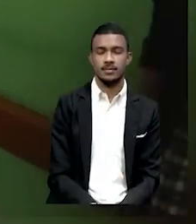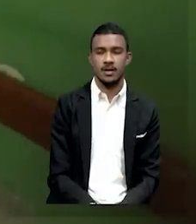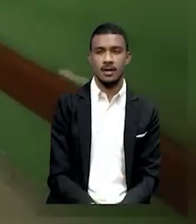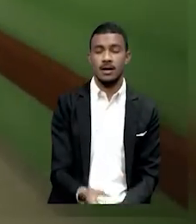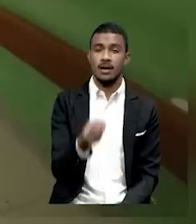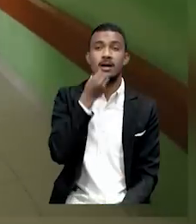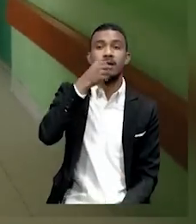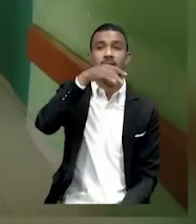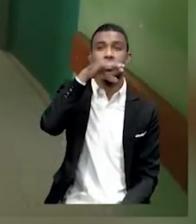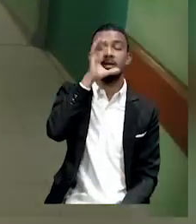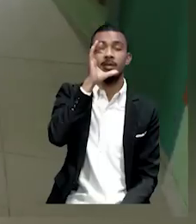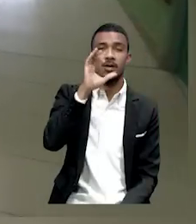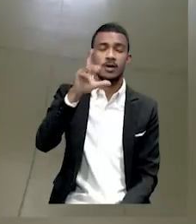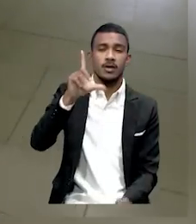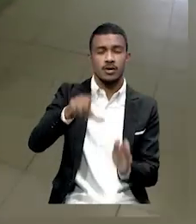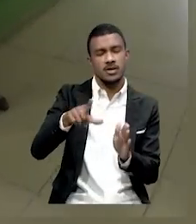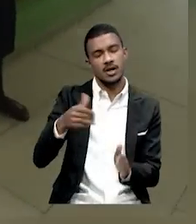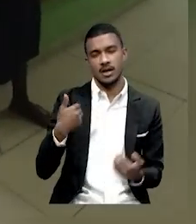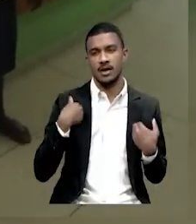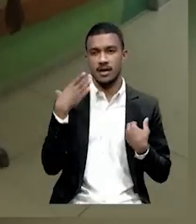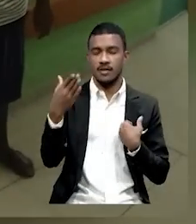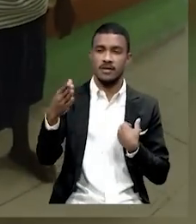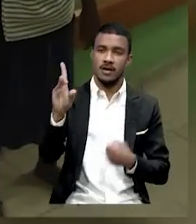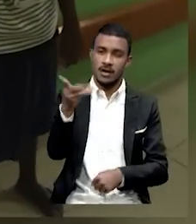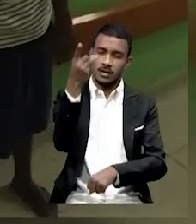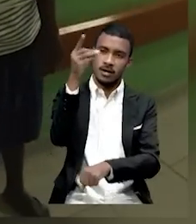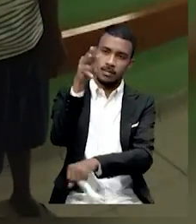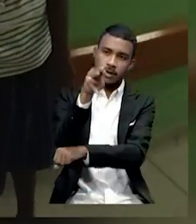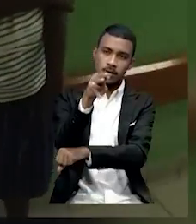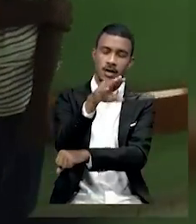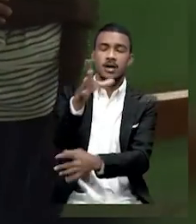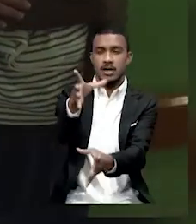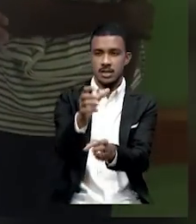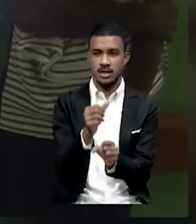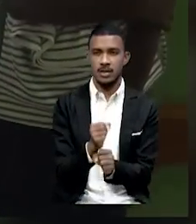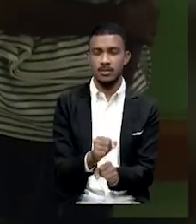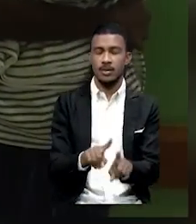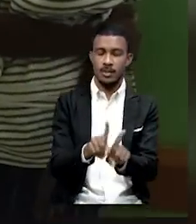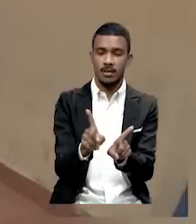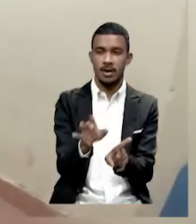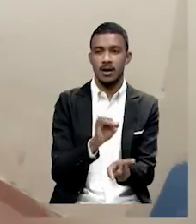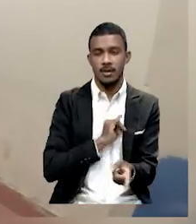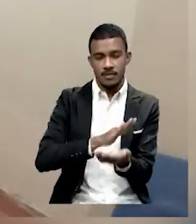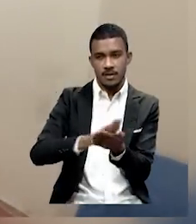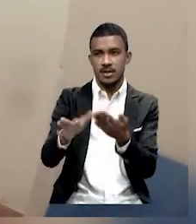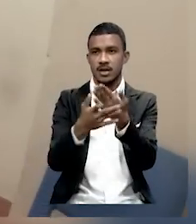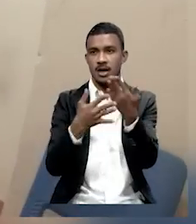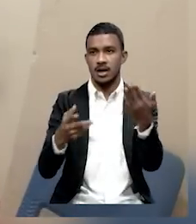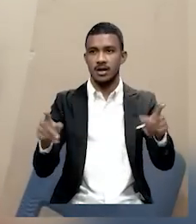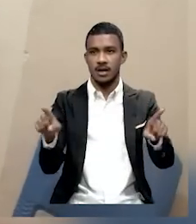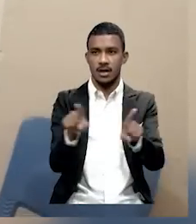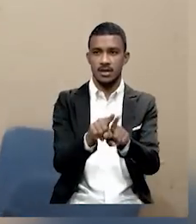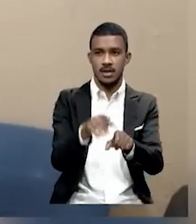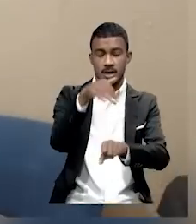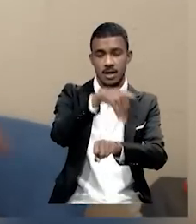Hang hemu ni so sidi hana ba me dare sa me dia simu masa au sida au ba fasiran tian ni kan masa